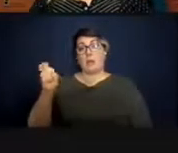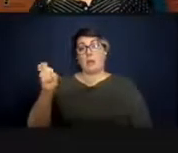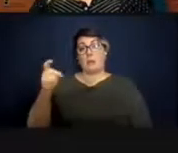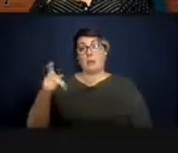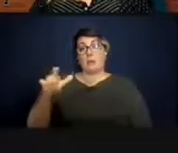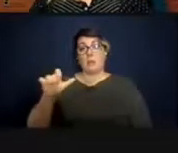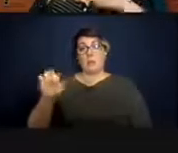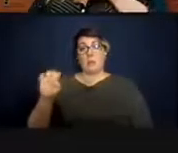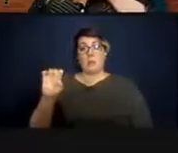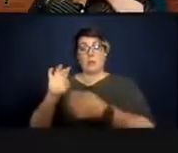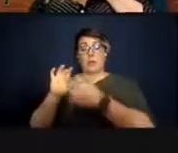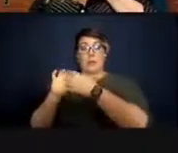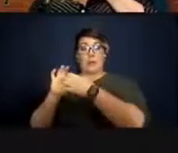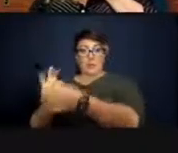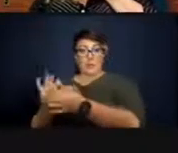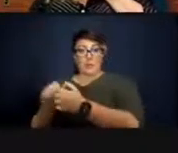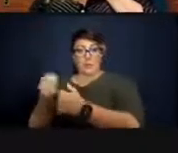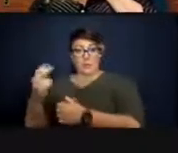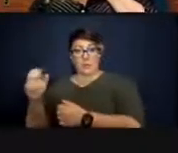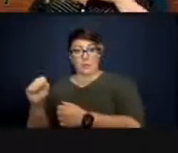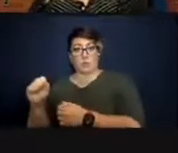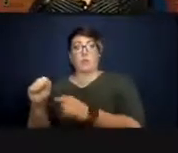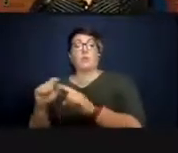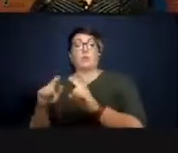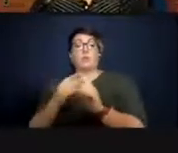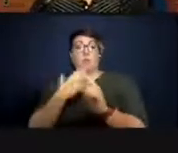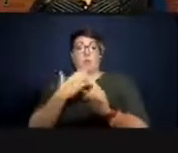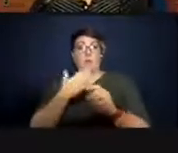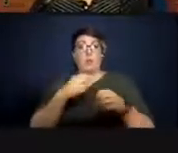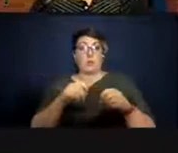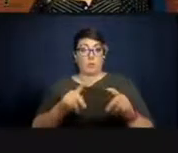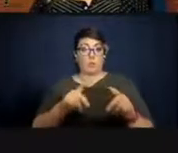chekechea na tuna fursa nzuri ya